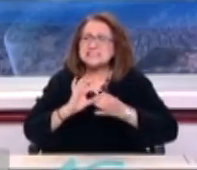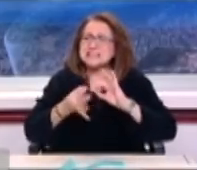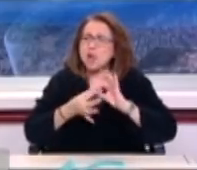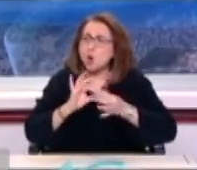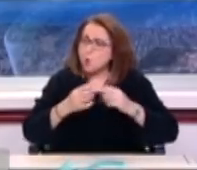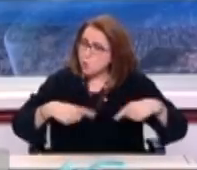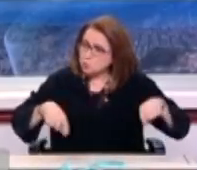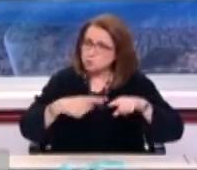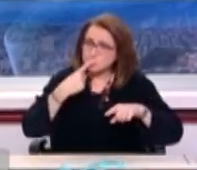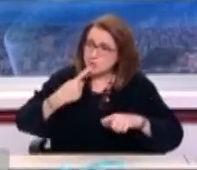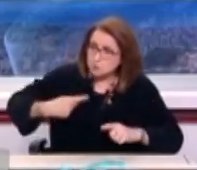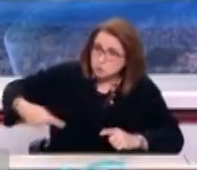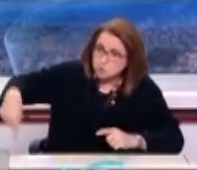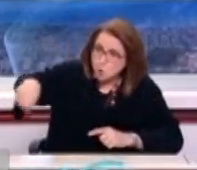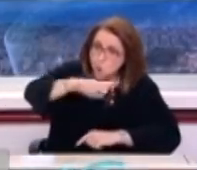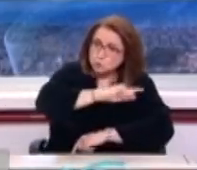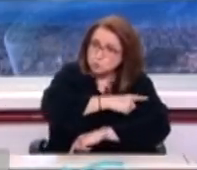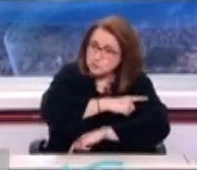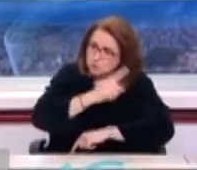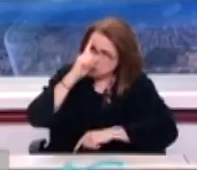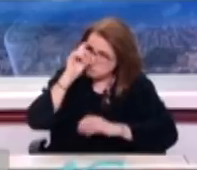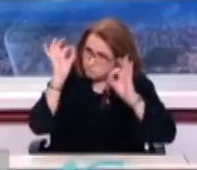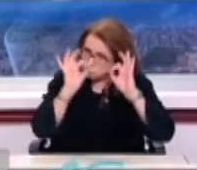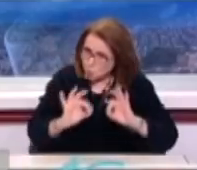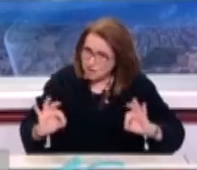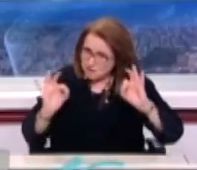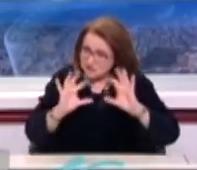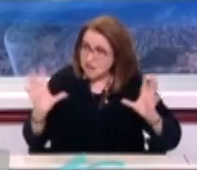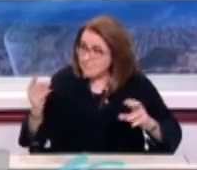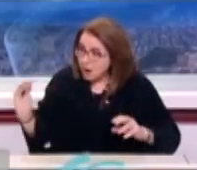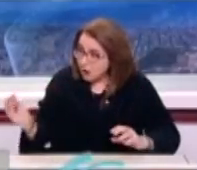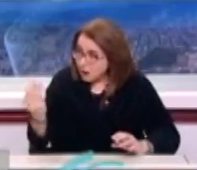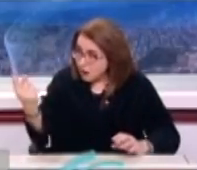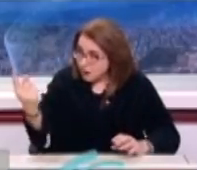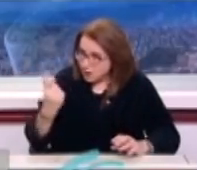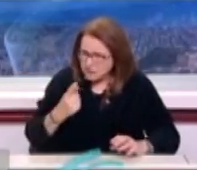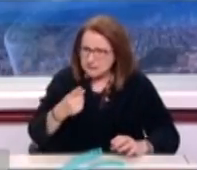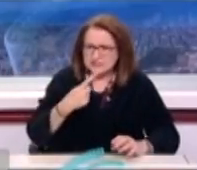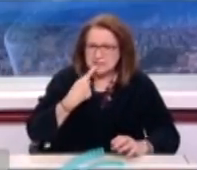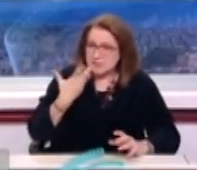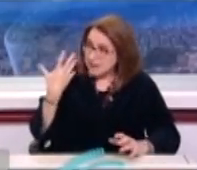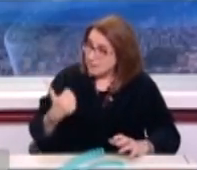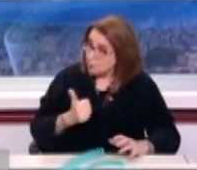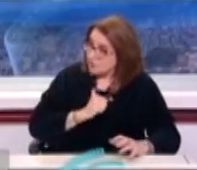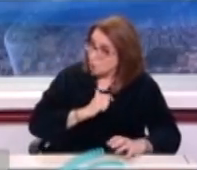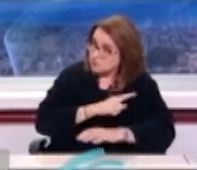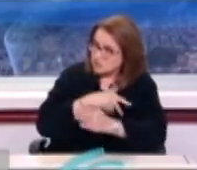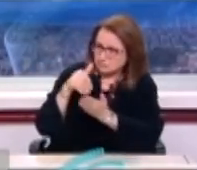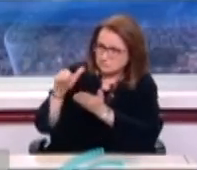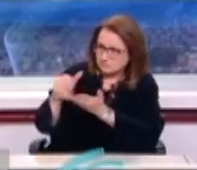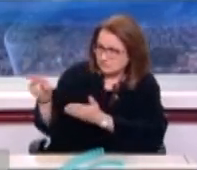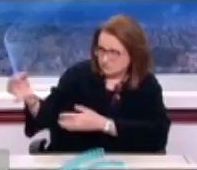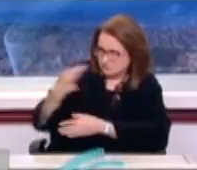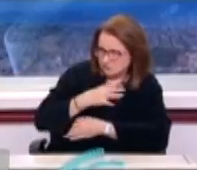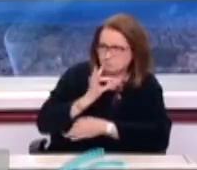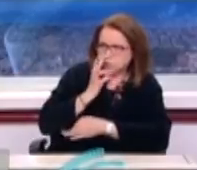κατάλληλα μέτρα προστασίας να εξετάσουν και τέτοιους ασθενείς. Για τι πράγμα μιλάτε τώρα, για ρατσισμό απέναντι στους ασθενείς, δεν το καταλαβαίνω. Είναι δυνατόν να συμβεί